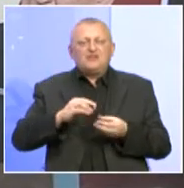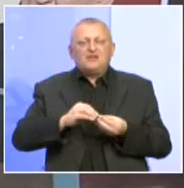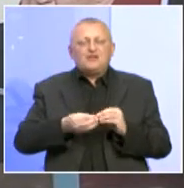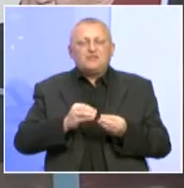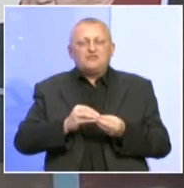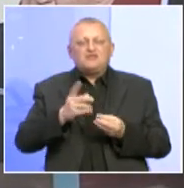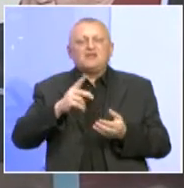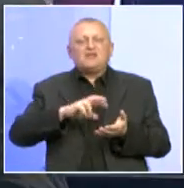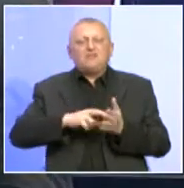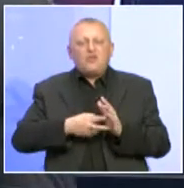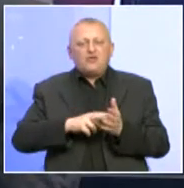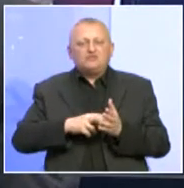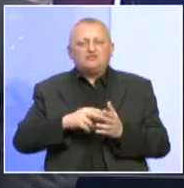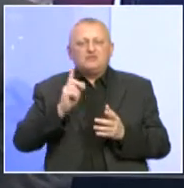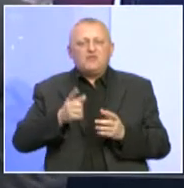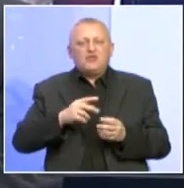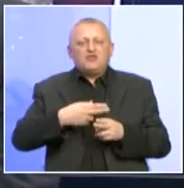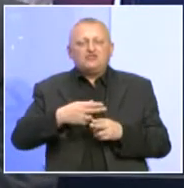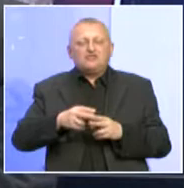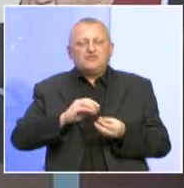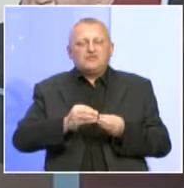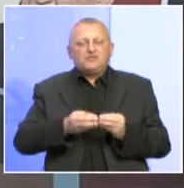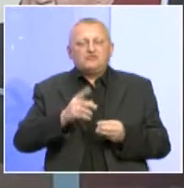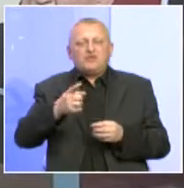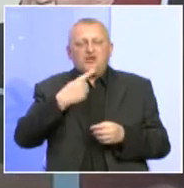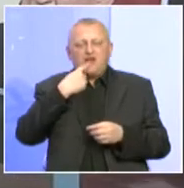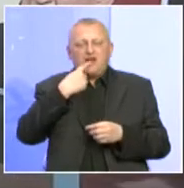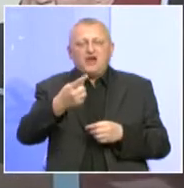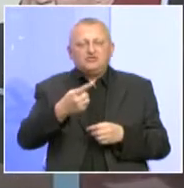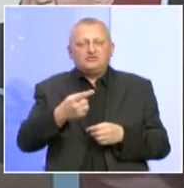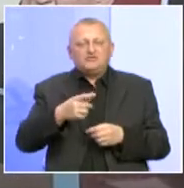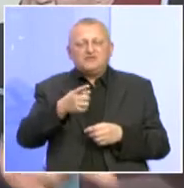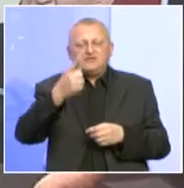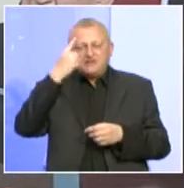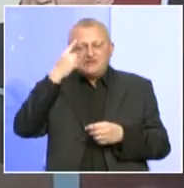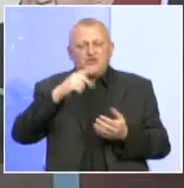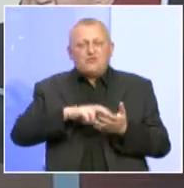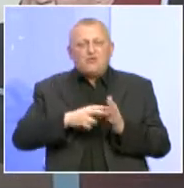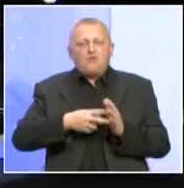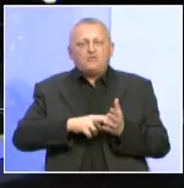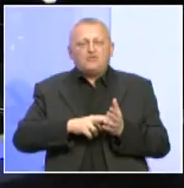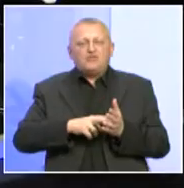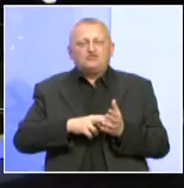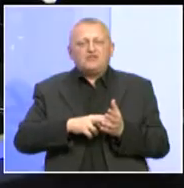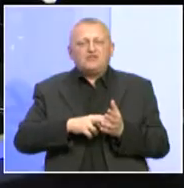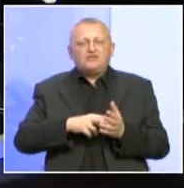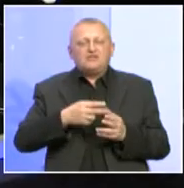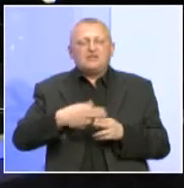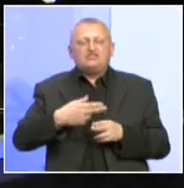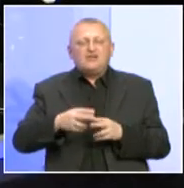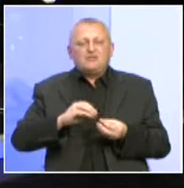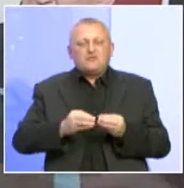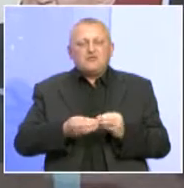I političari moraju rješavati probleme. I neka oni kažu koliko su ih rešili i koliko su ih napravili. Molim. Znaju li ovi političari rješavati